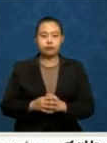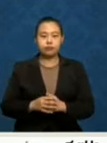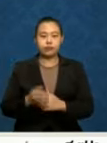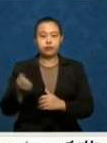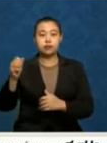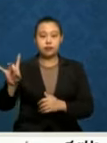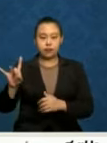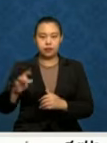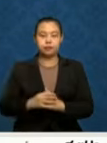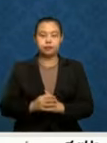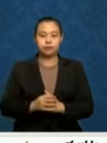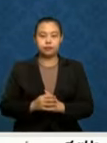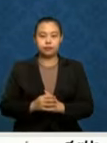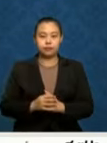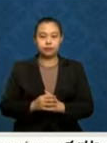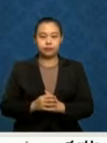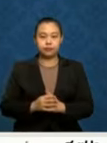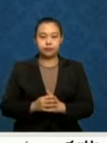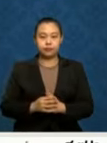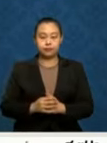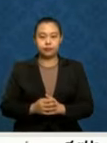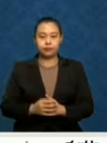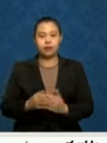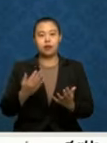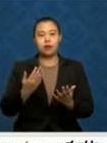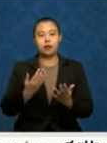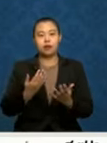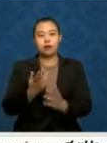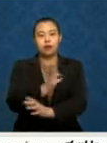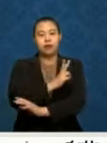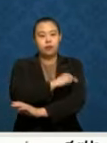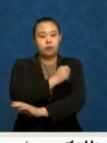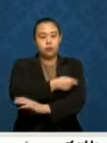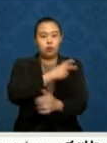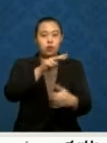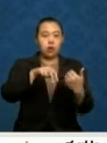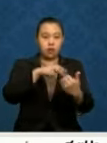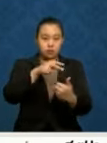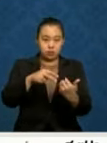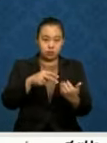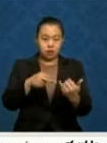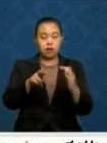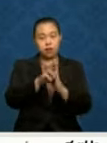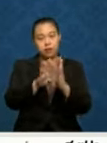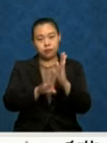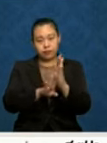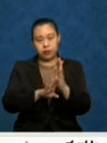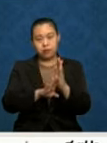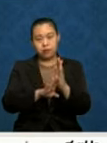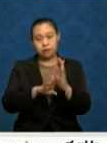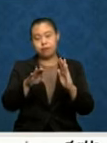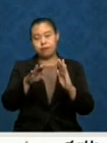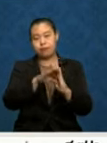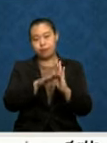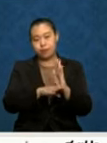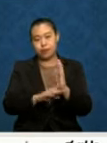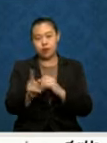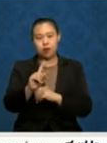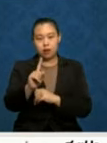ของท่านนพพลนะครับว่าระเบียบค่ารักษาพยาบาลปัจจุบันเราได้เพิ่มอัตราไปนะครับคือปีละไ